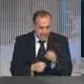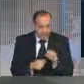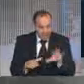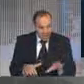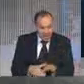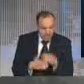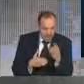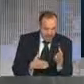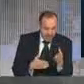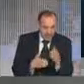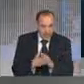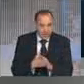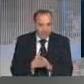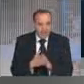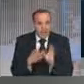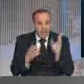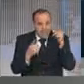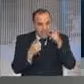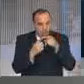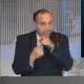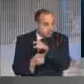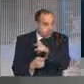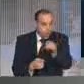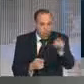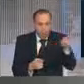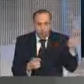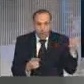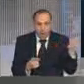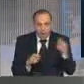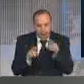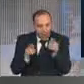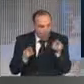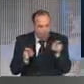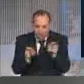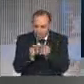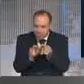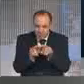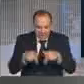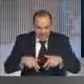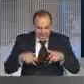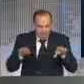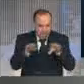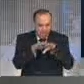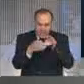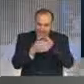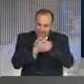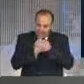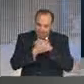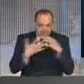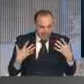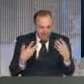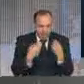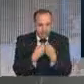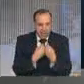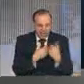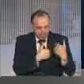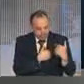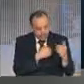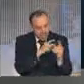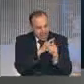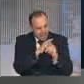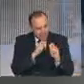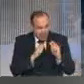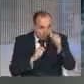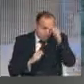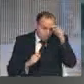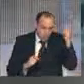المناسبه لتوجه رساله التاخي وتعايش سلمي و في ايمان واحترام الكل